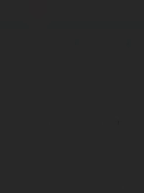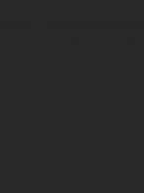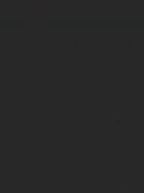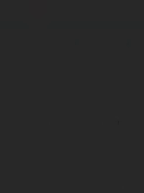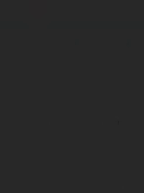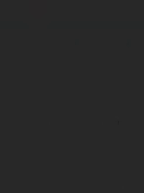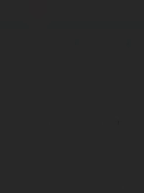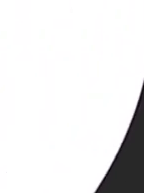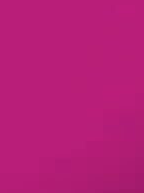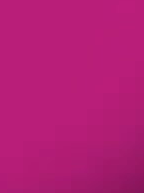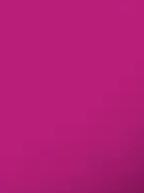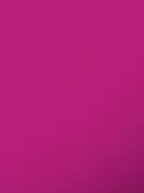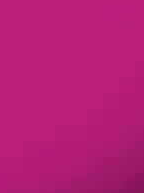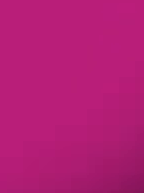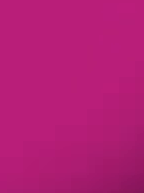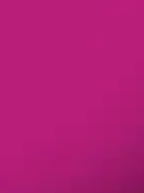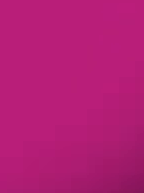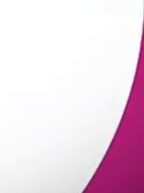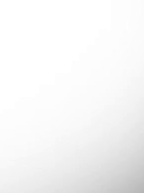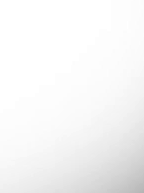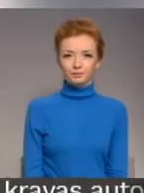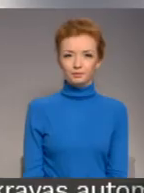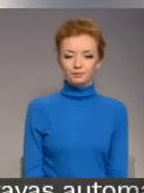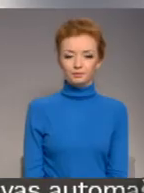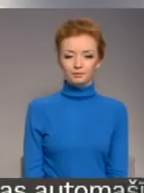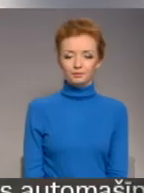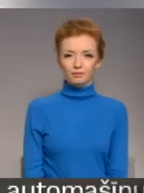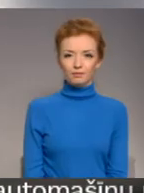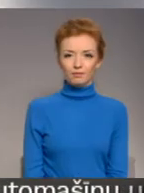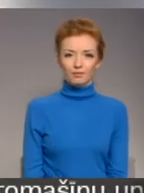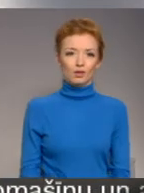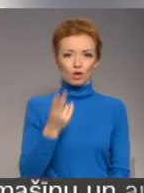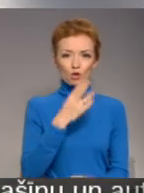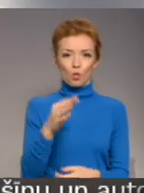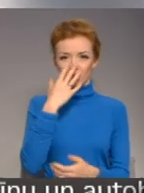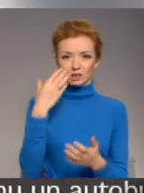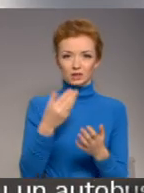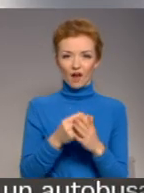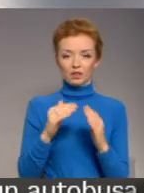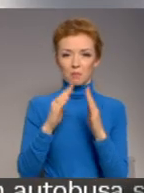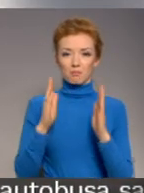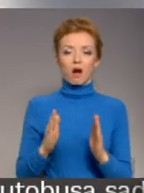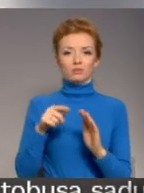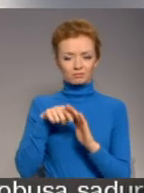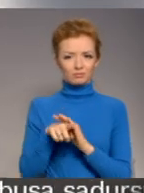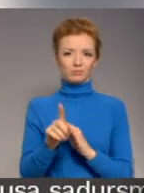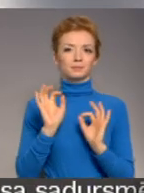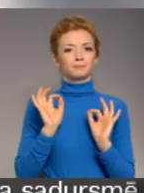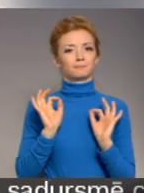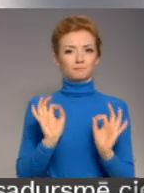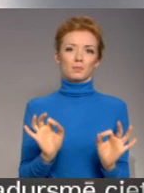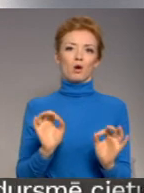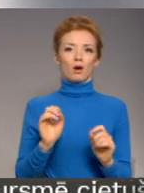Re, viss ēters ir te! Iziet no savas mājas civilizēti, lai nebūtu jārāpis